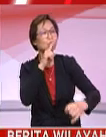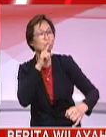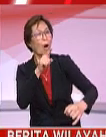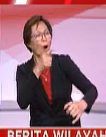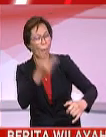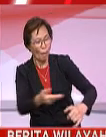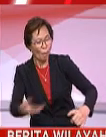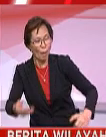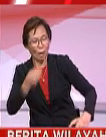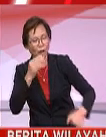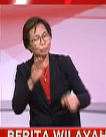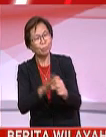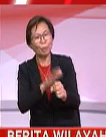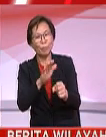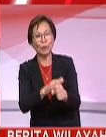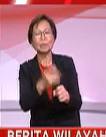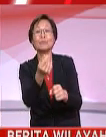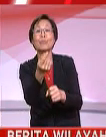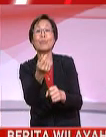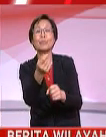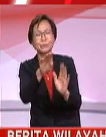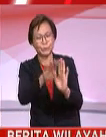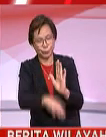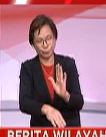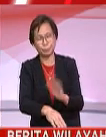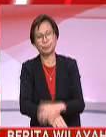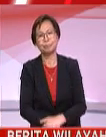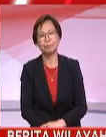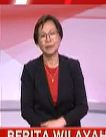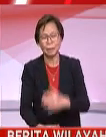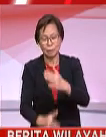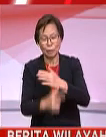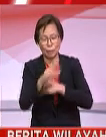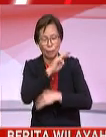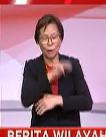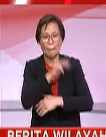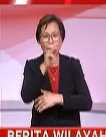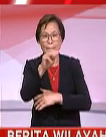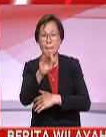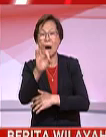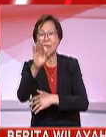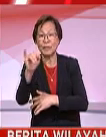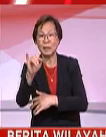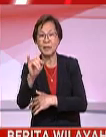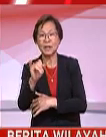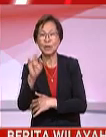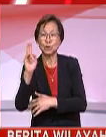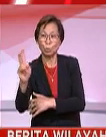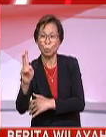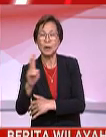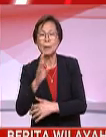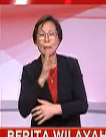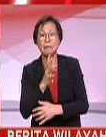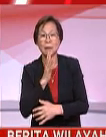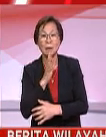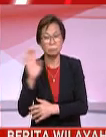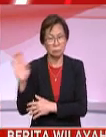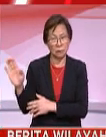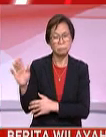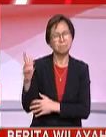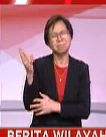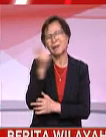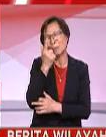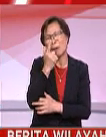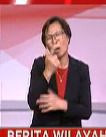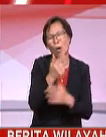memastikan bekalan makanan mencukupi dengan harga berpatutan. Timbalan Menteri MAFI 2, Datuk Cik Abdullah Matnawi menegaskan pihaknya tidak